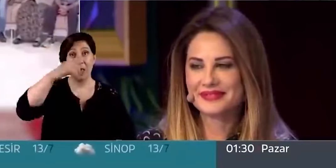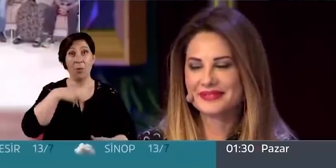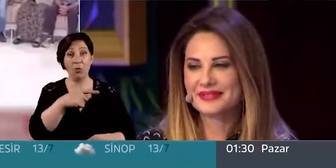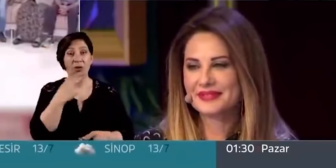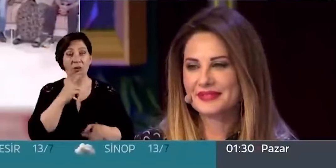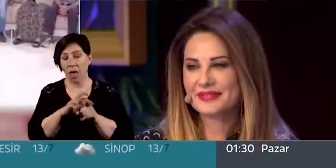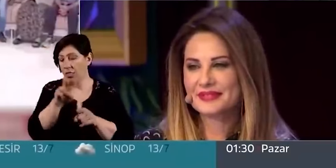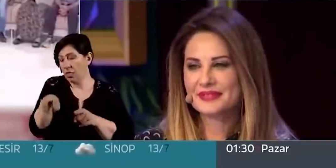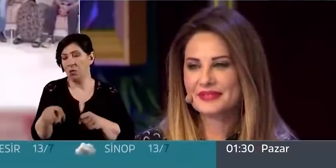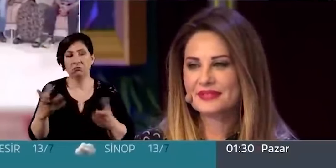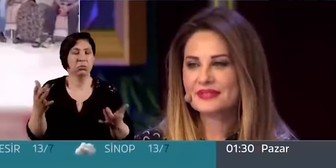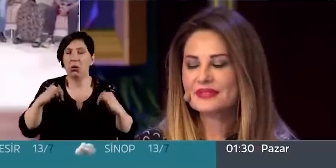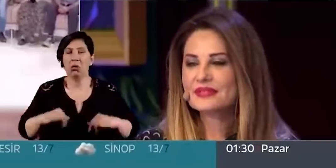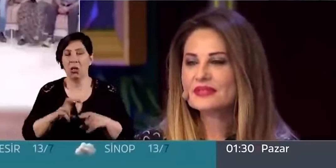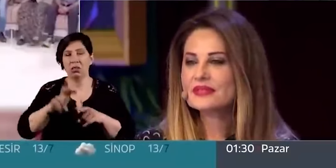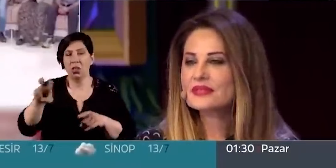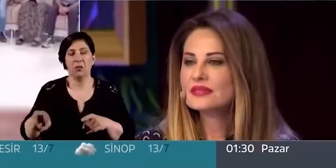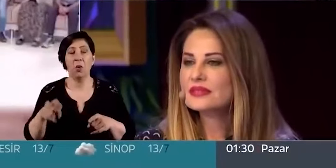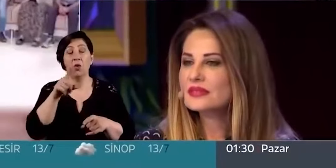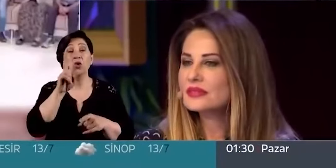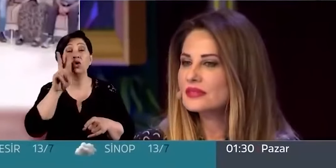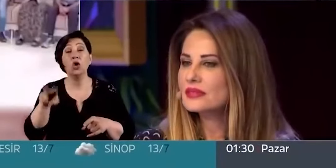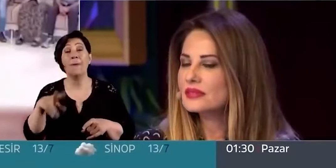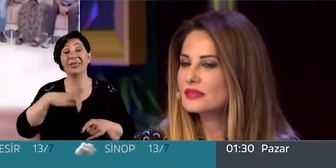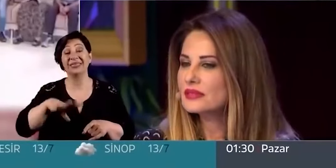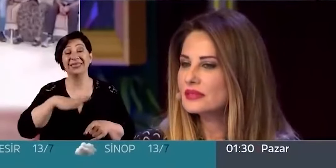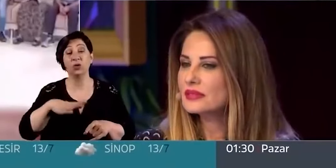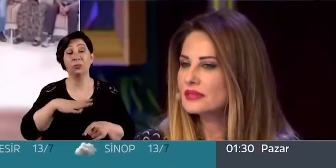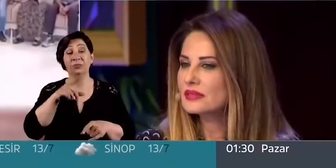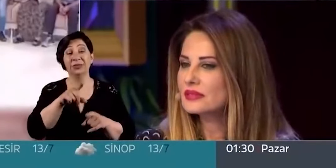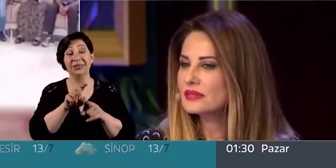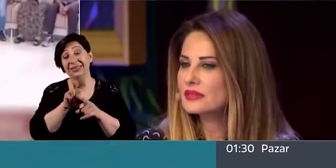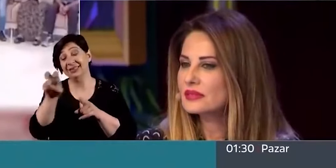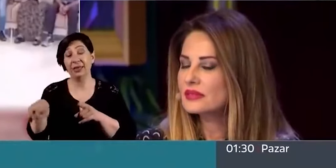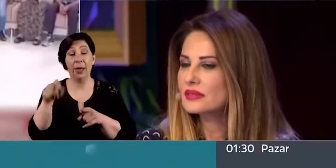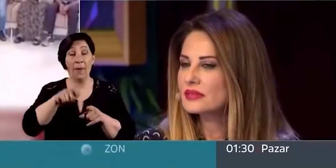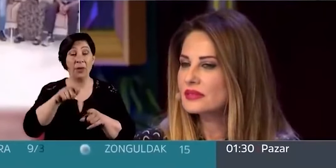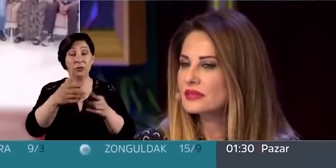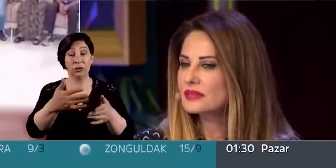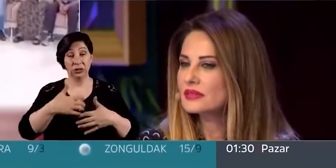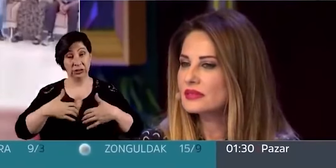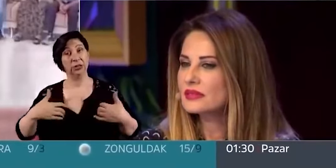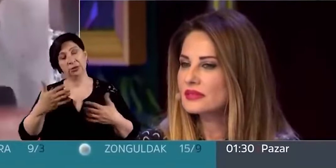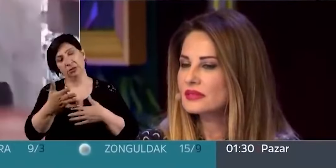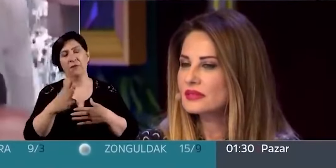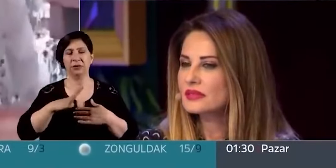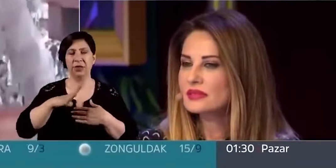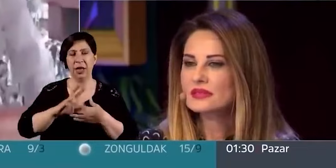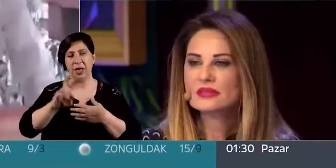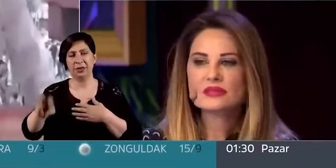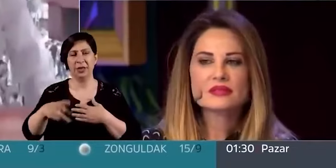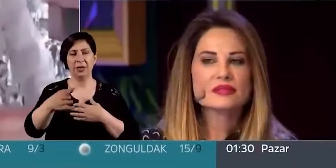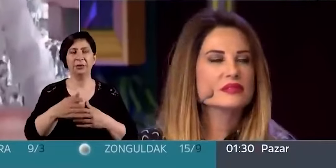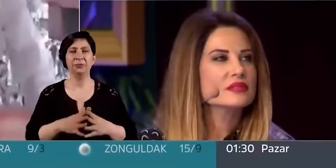kadın halimle atlarım yani. Atlanabilirim. Çok rahat atlarım. Onu görmek istiyorum. Sen o hareketi yapıyorsan yap ya da cesaretin varsa bilmiyorum.